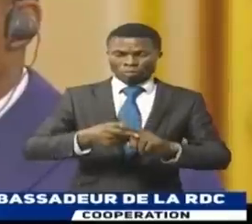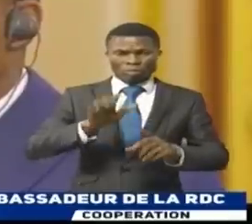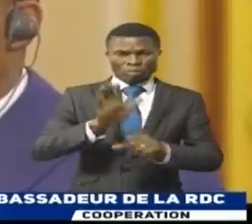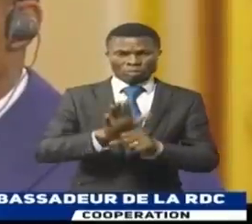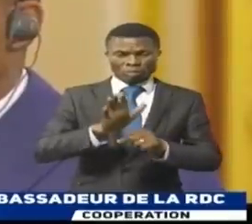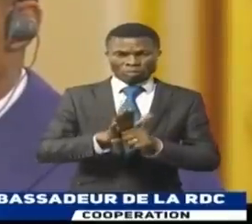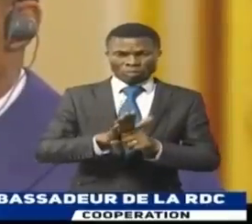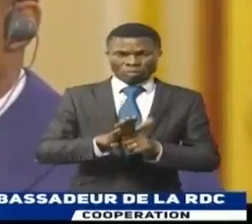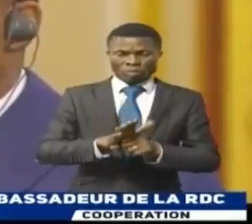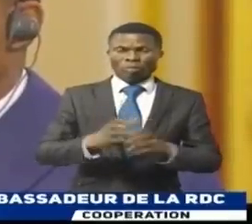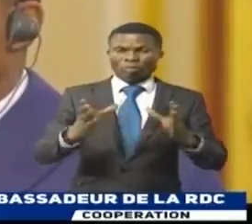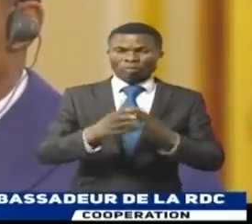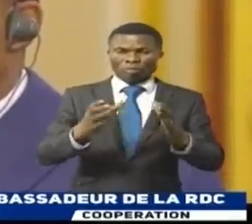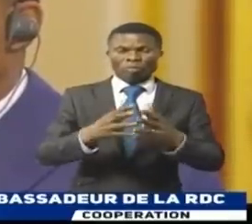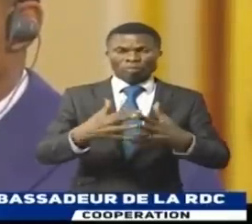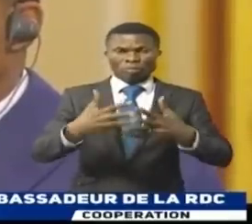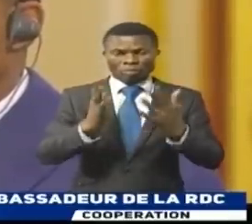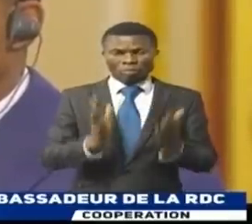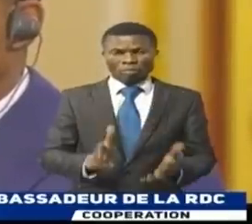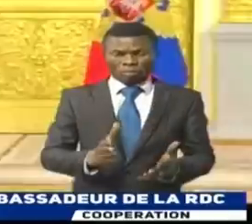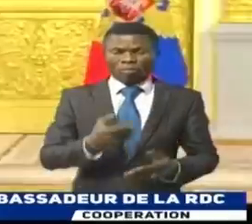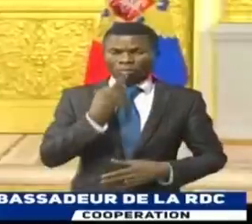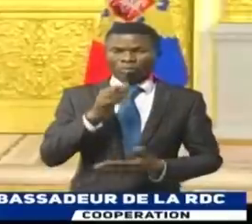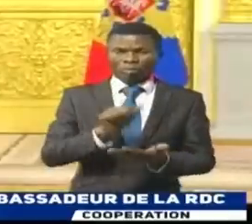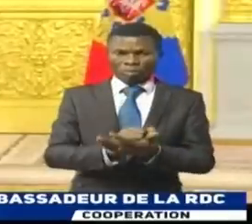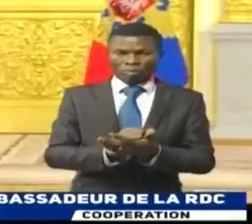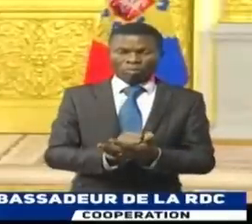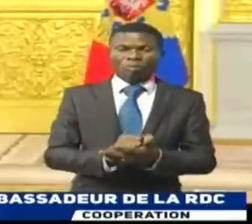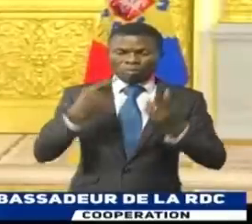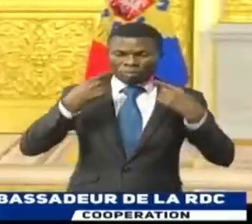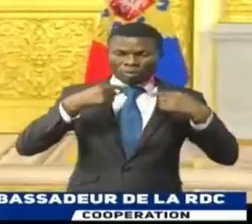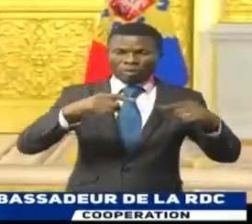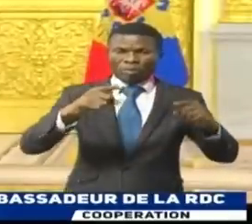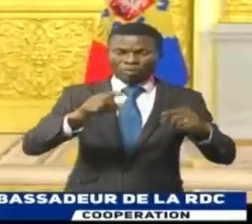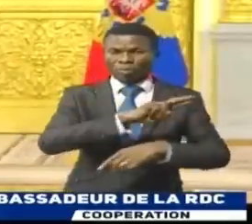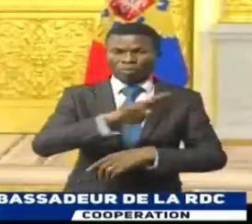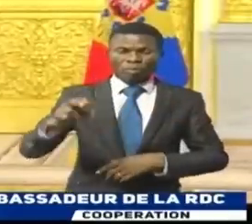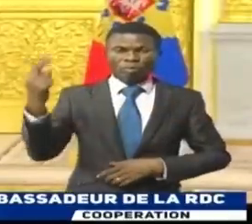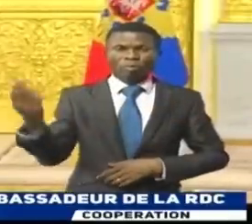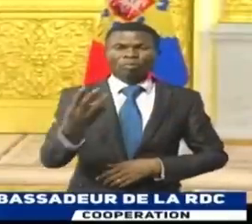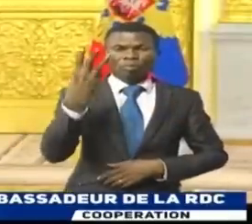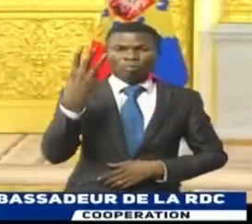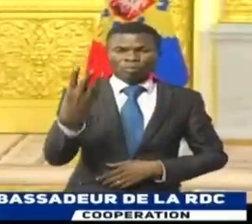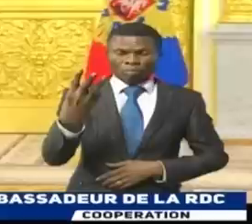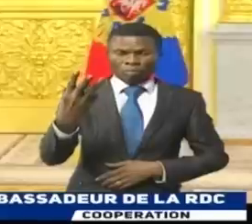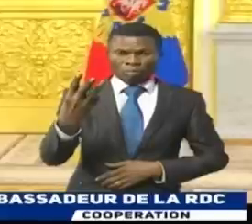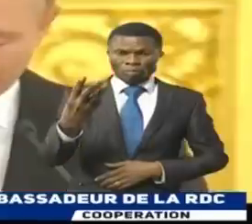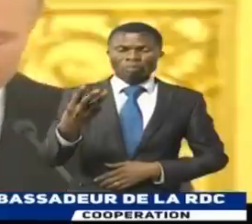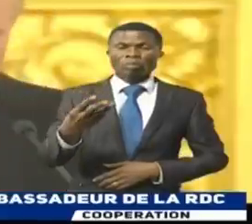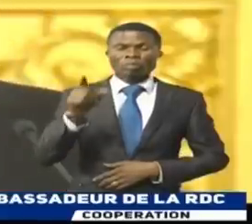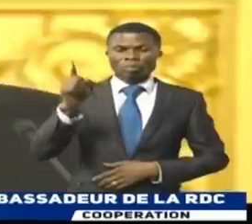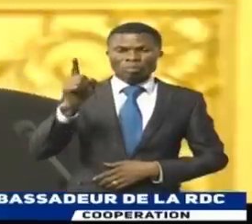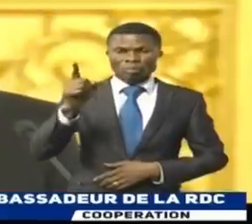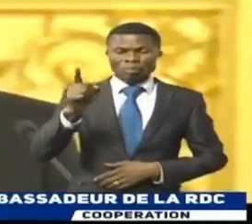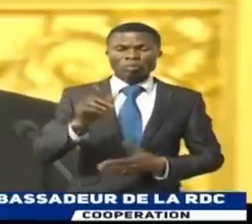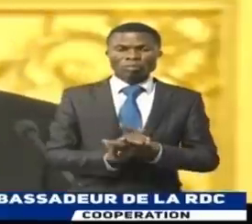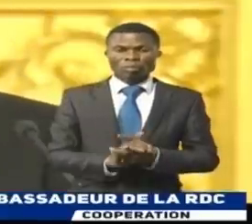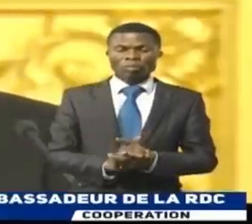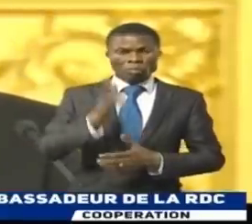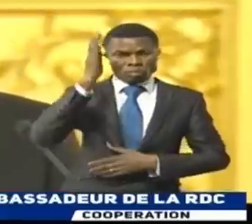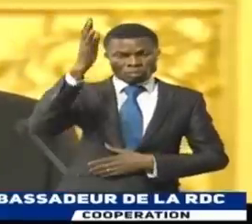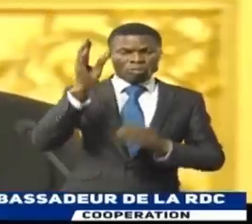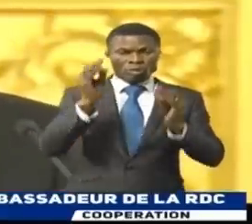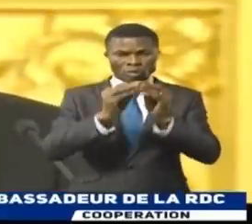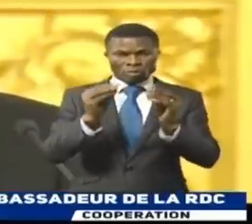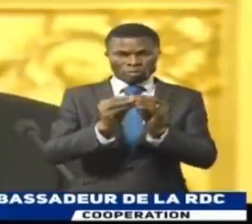qu'il noue avec les partenaires, a-t-il indiqué, et d'annoncer qu'en 2023, à Saint-Pétersbourg, aura lieu le prochain